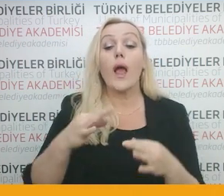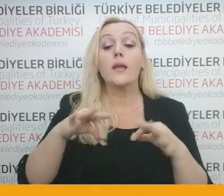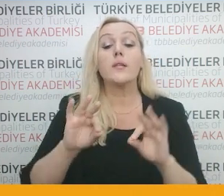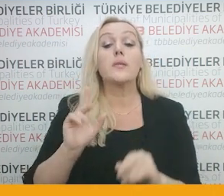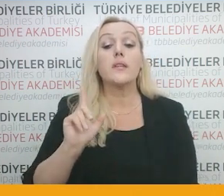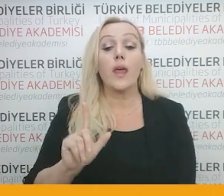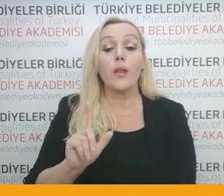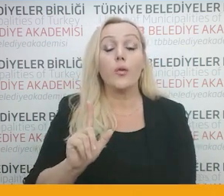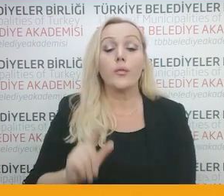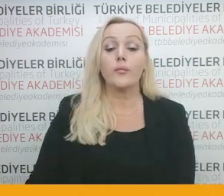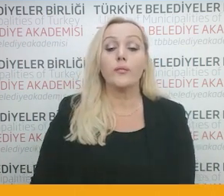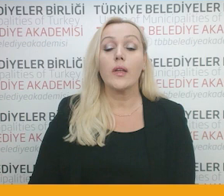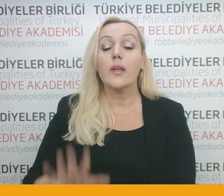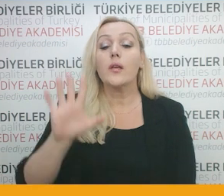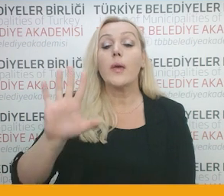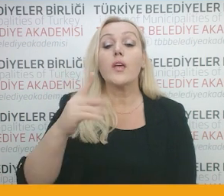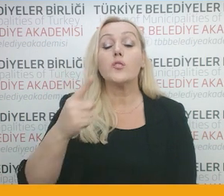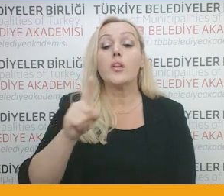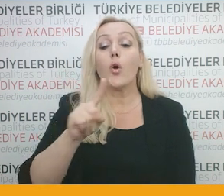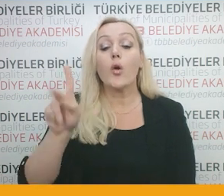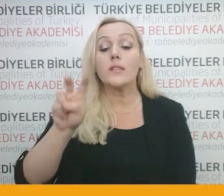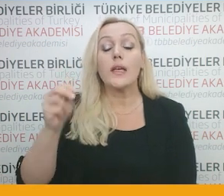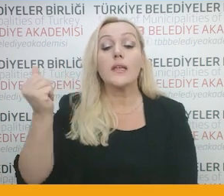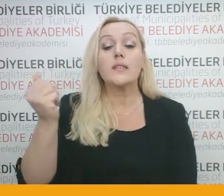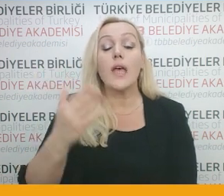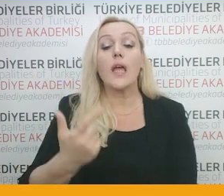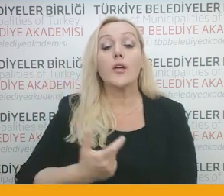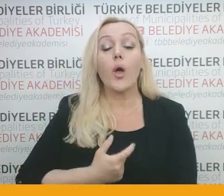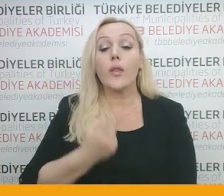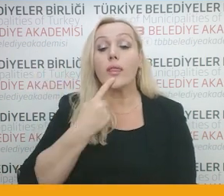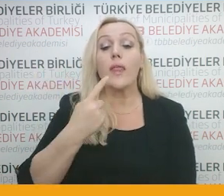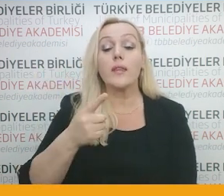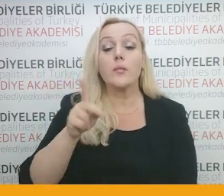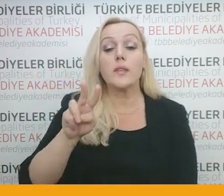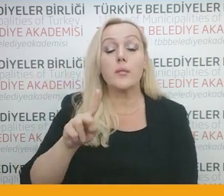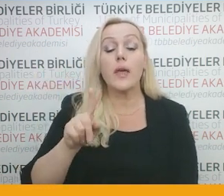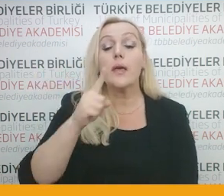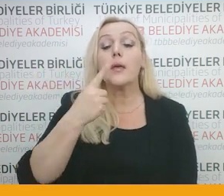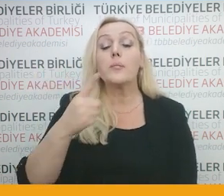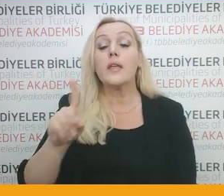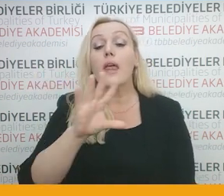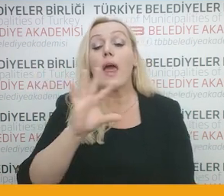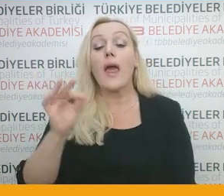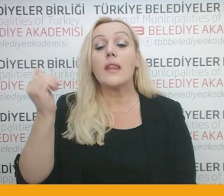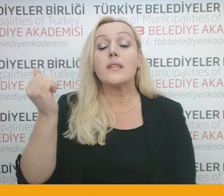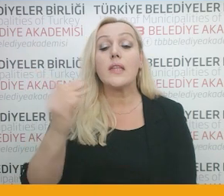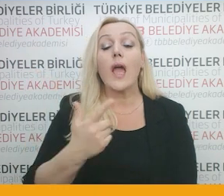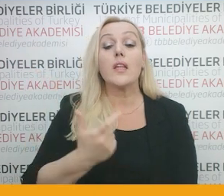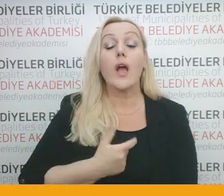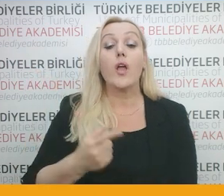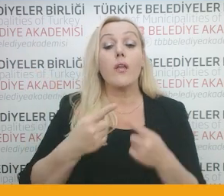gerekiyor. 5.18 sayılı kanunda dediğimiz gibi 1050 sayılı kanunun farkı bir